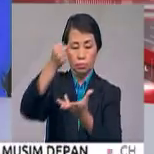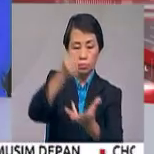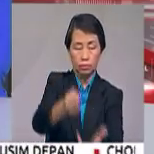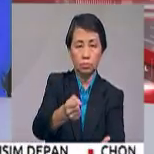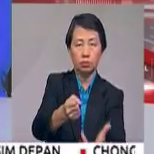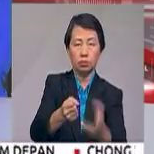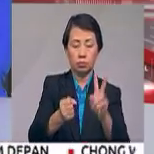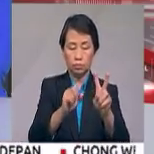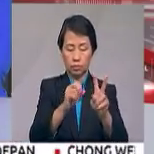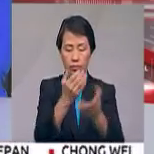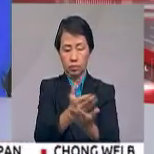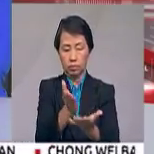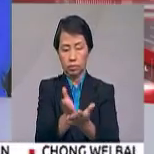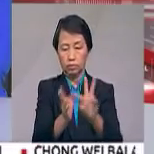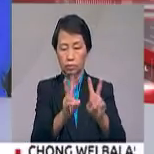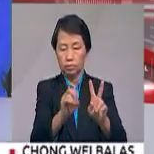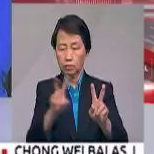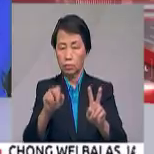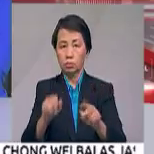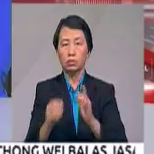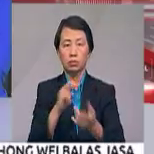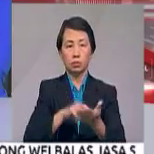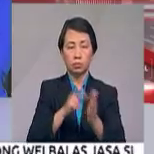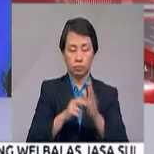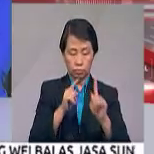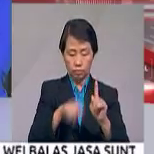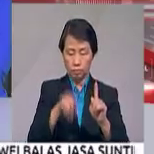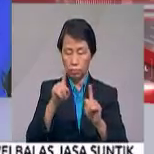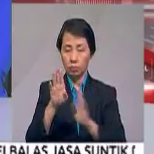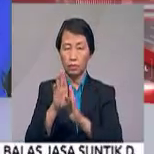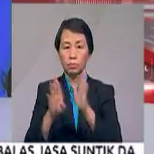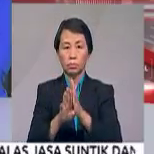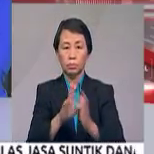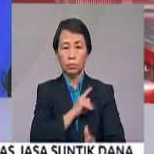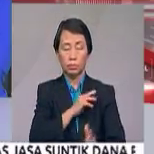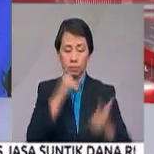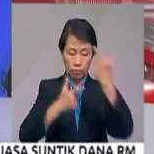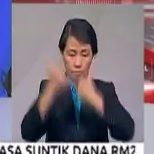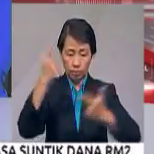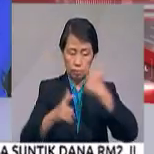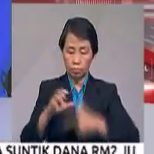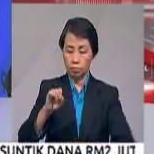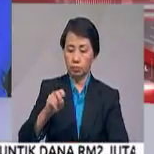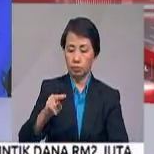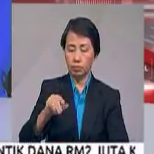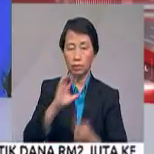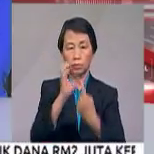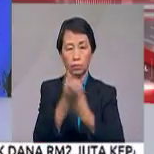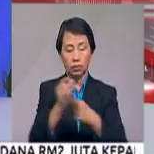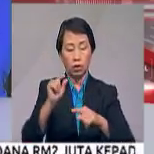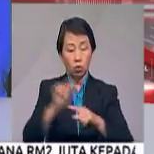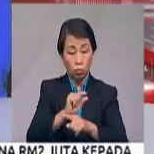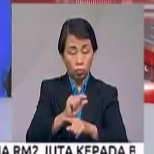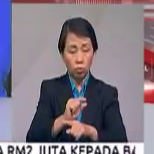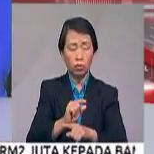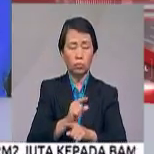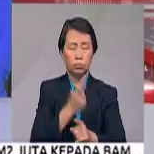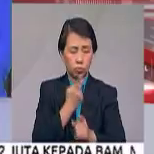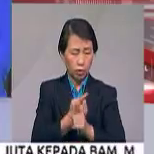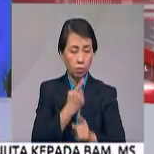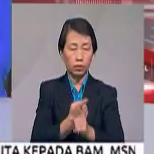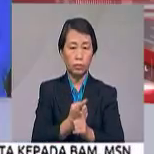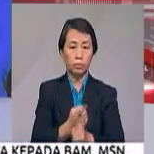belanjawan 2020 iaitu RM1.1 bilion bagi Kementerian Pelancongan Seni dan Budaya akan digunakan